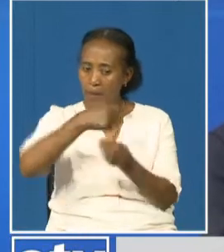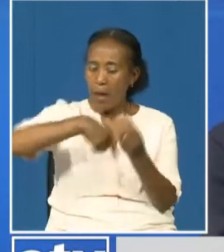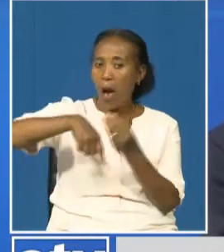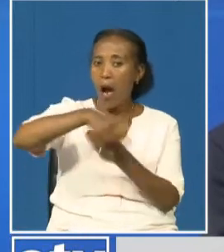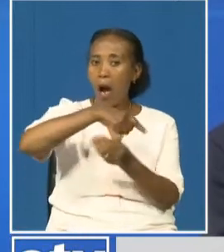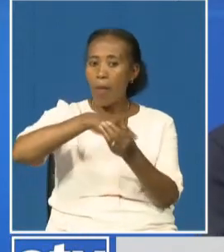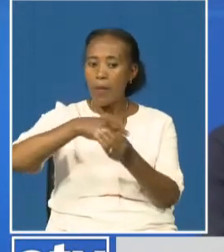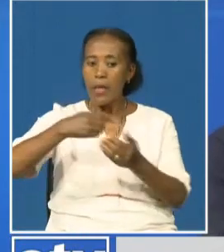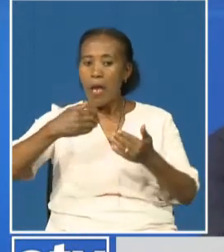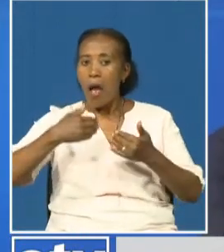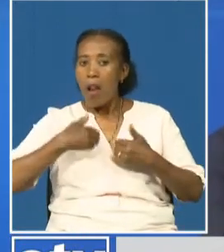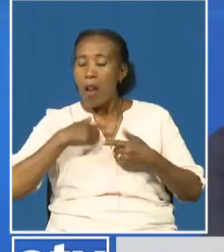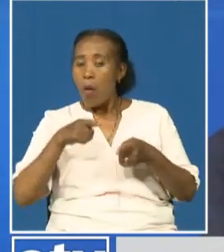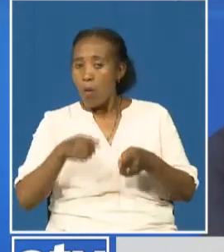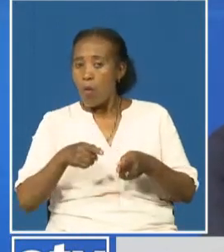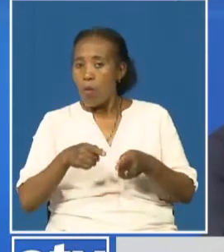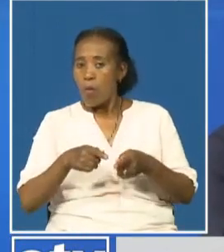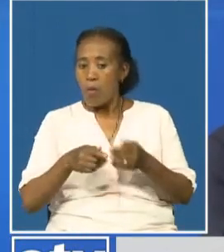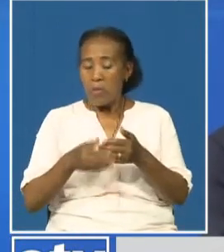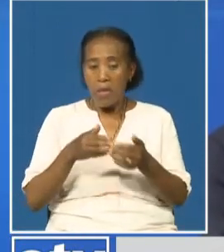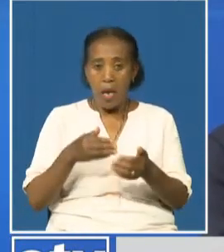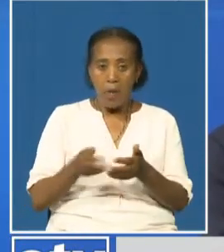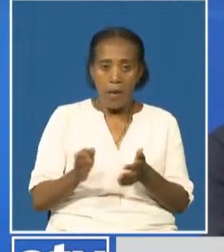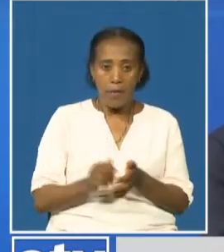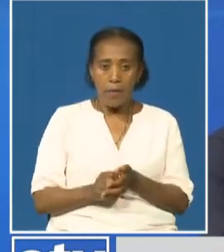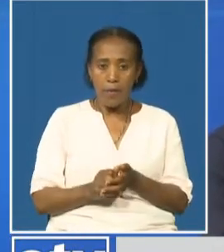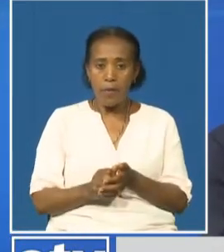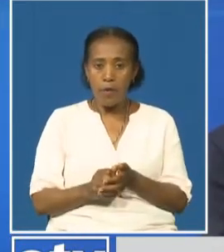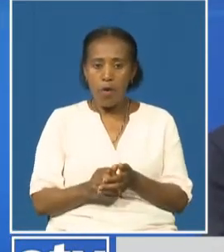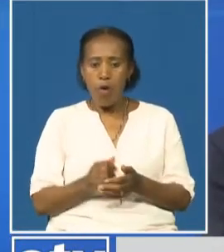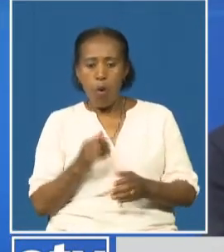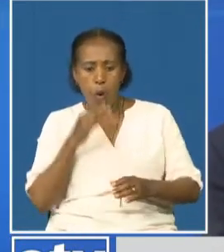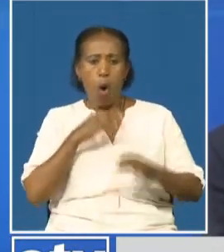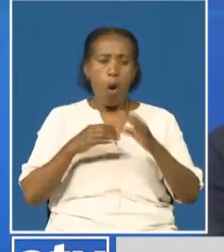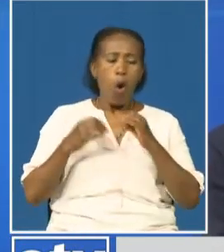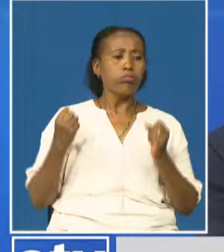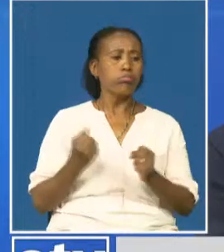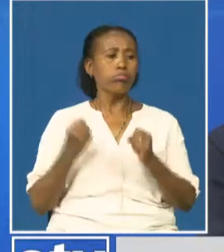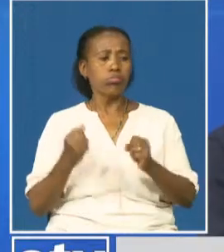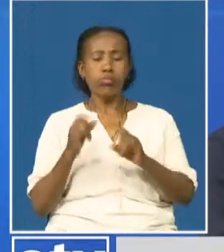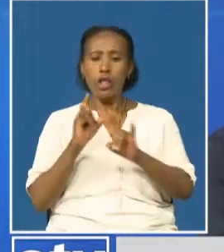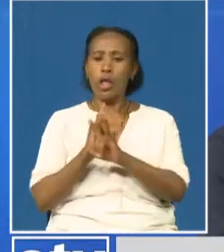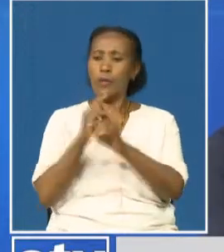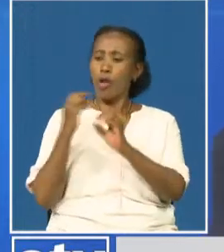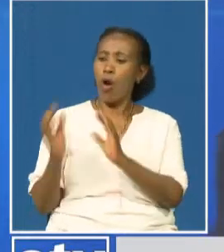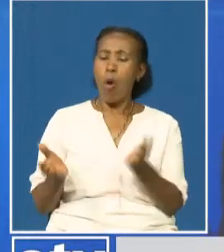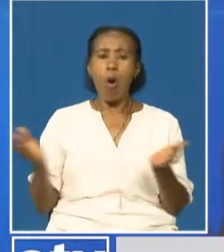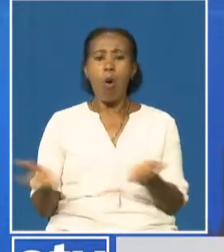አካባቢ የነበረ ምናልባት የሆይ አይነት ነገር ዘመቻ